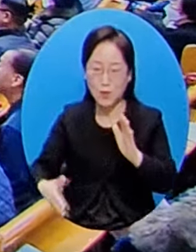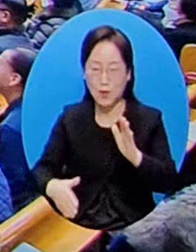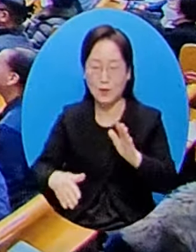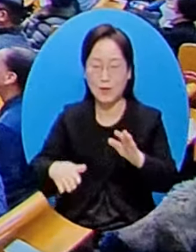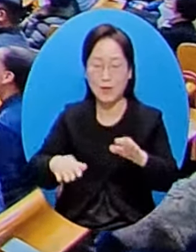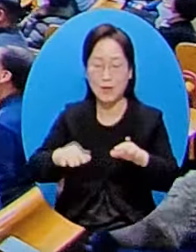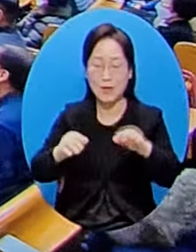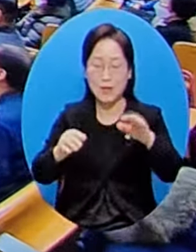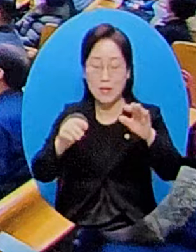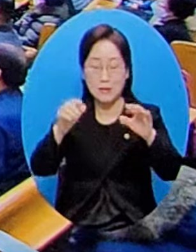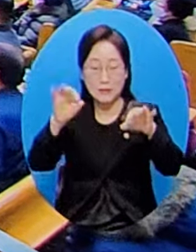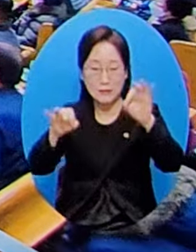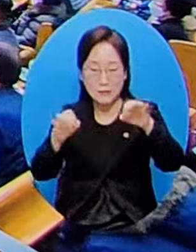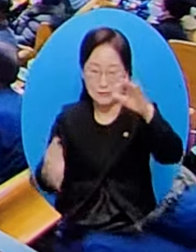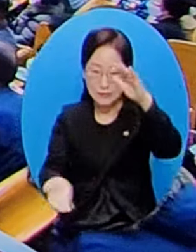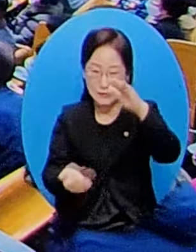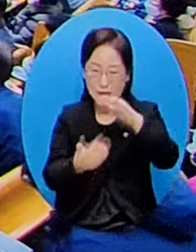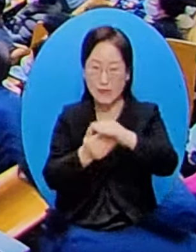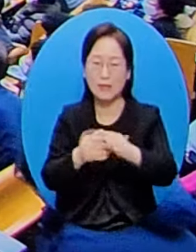비유입니다.